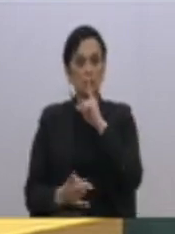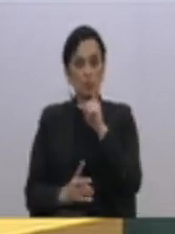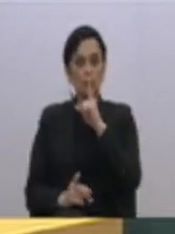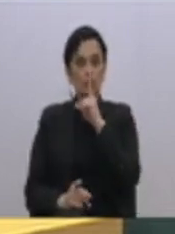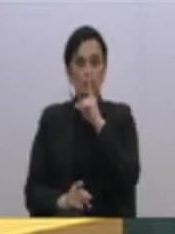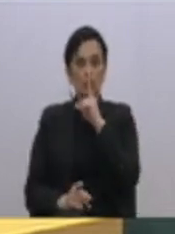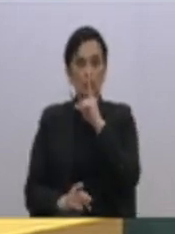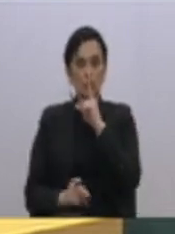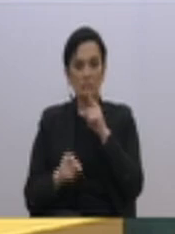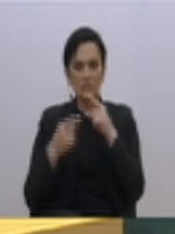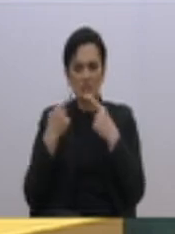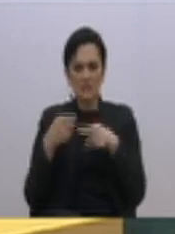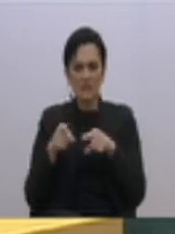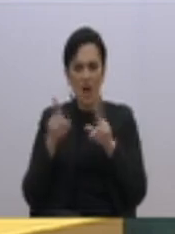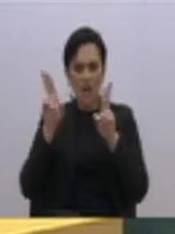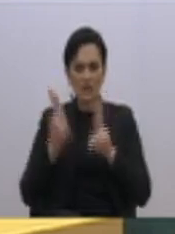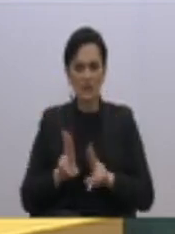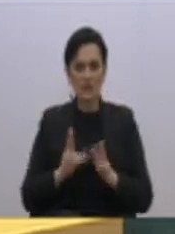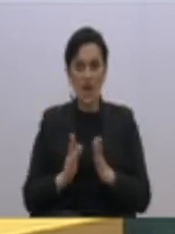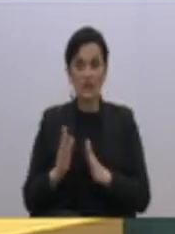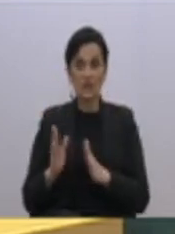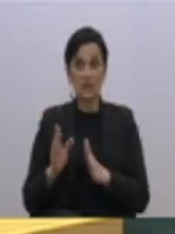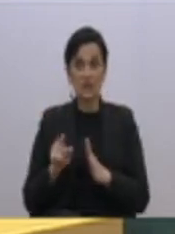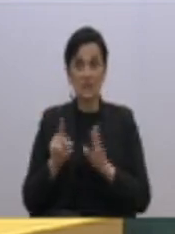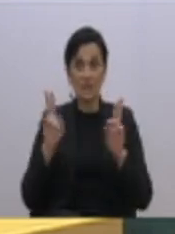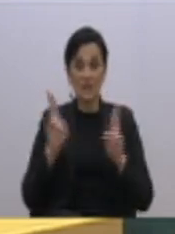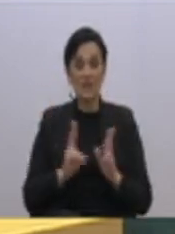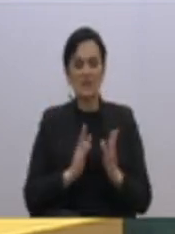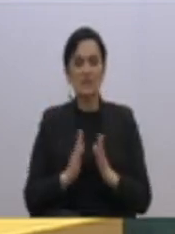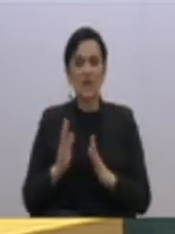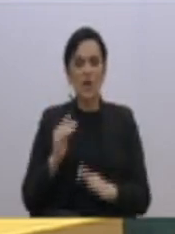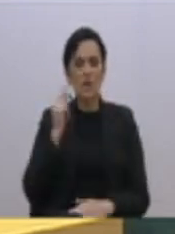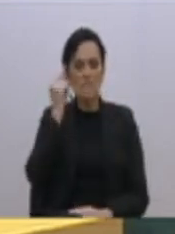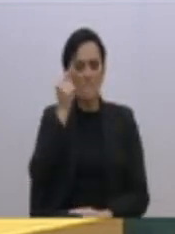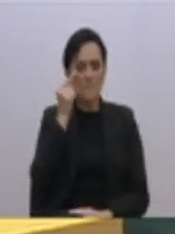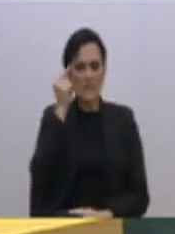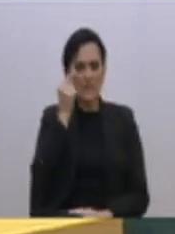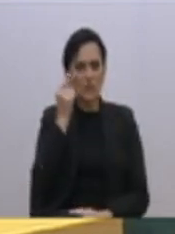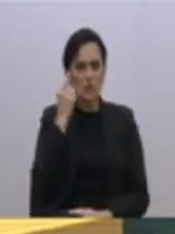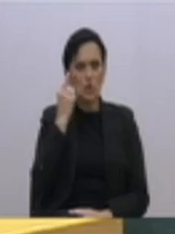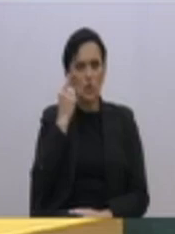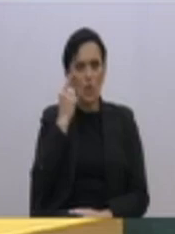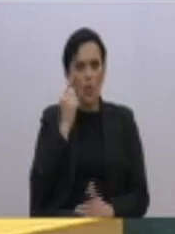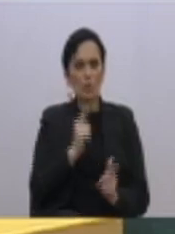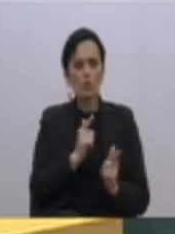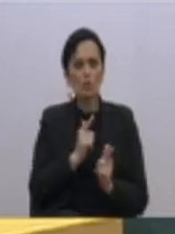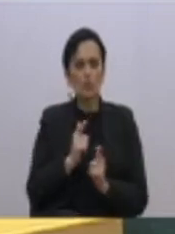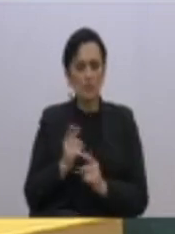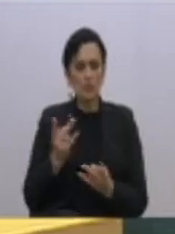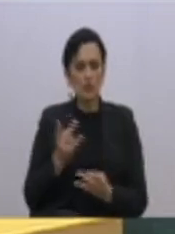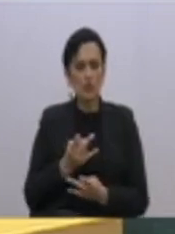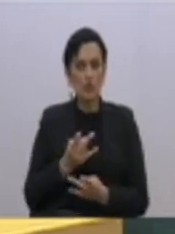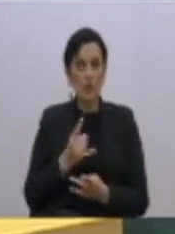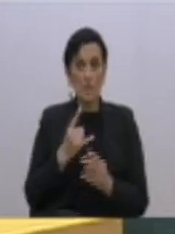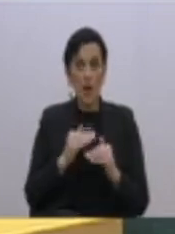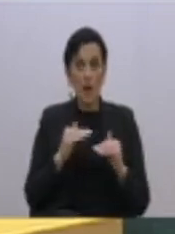აი სულ სხვა წესრიგია. Და ამ წესრიგს მართლა ფსიქოლოგიური რაღაცა თვალსაზრისით მომზადება ჭირდება, თორემ იმიტომ რომ